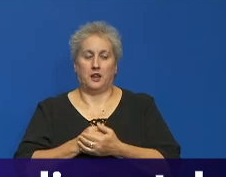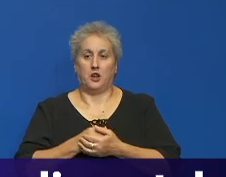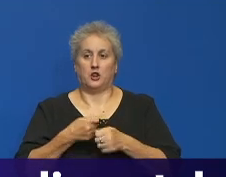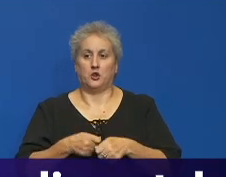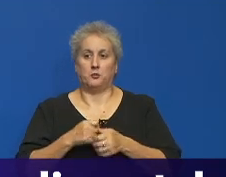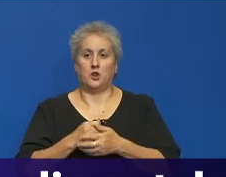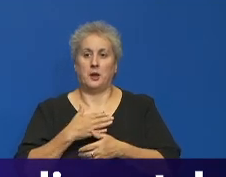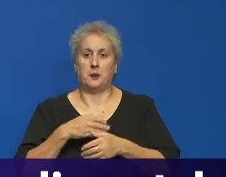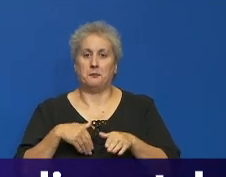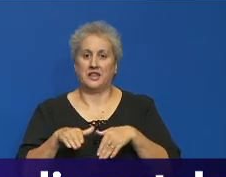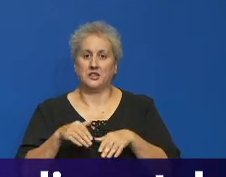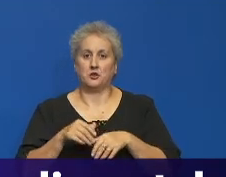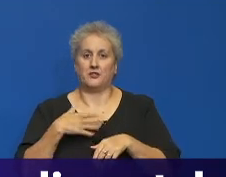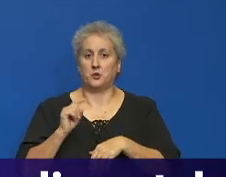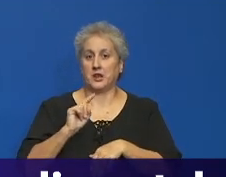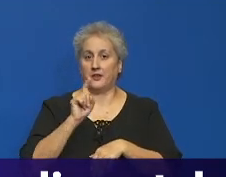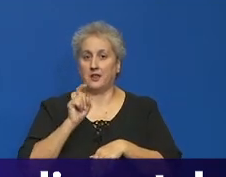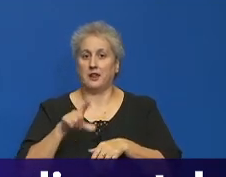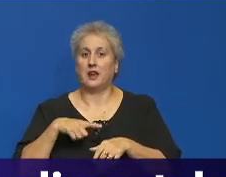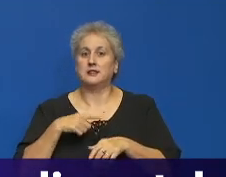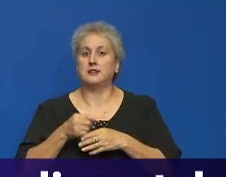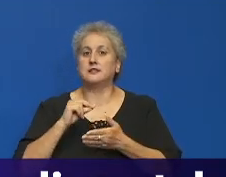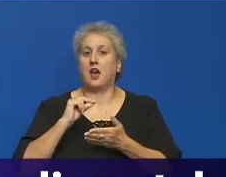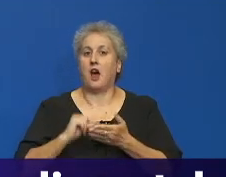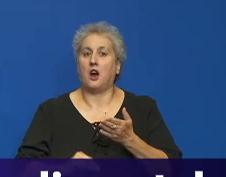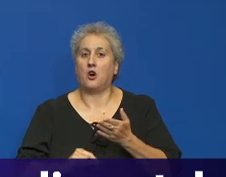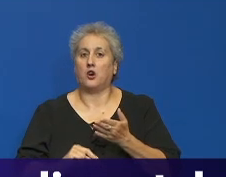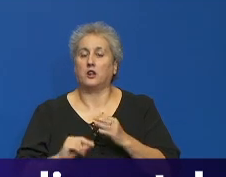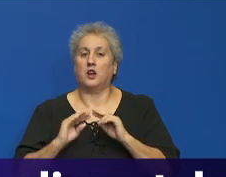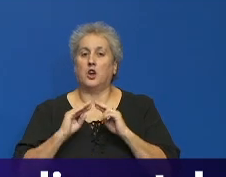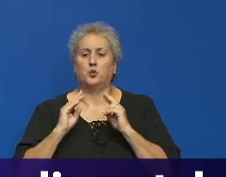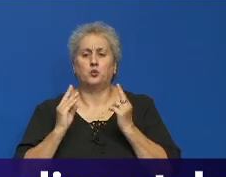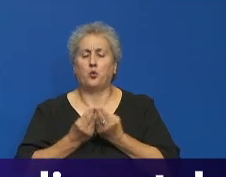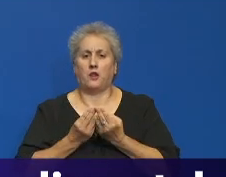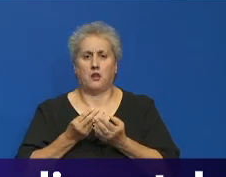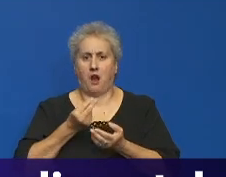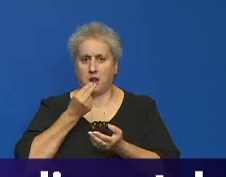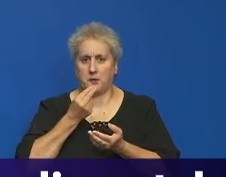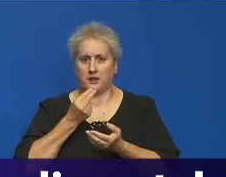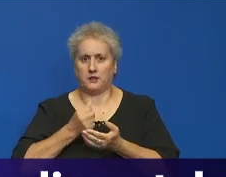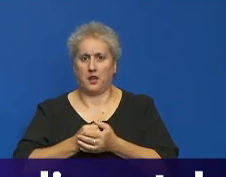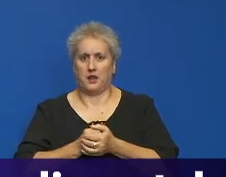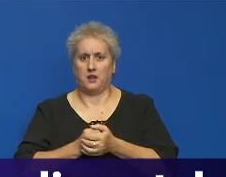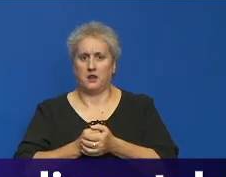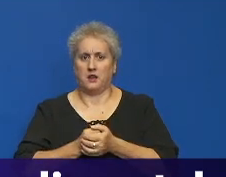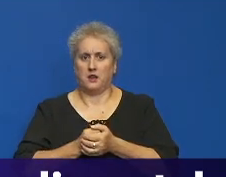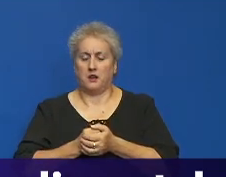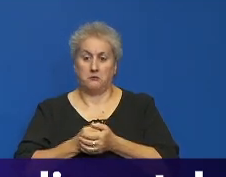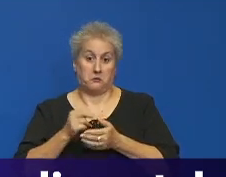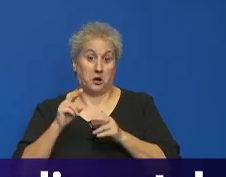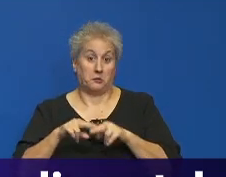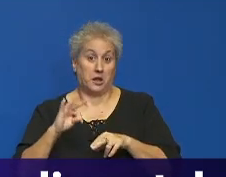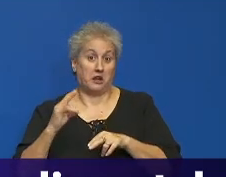ministru, voiam să vă întreb dacă sunteți și dumneavoastră de acord că nu toate alimentele ar trebui să aibă TVA de 9% sau